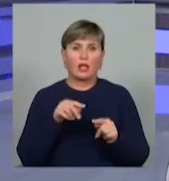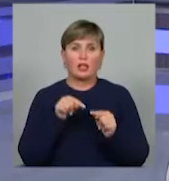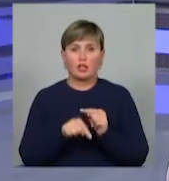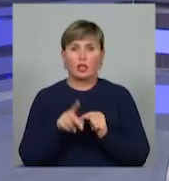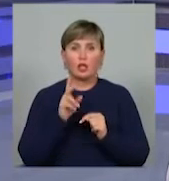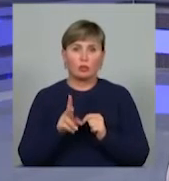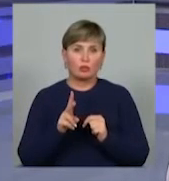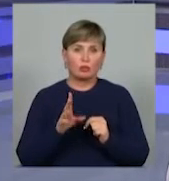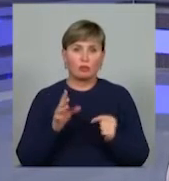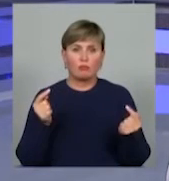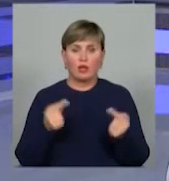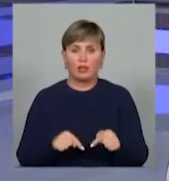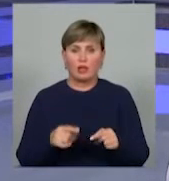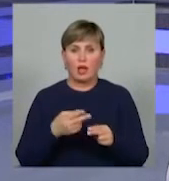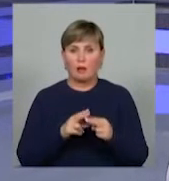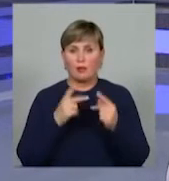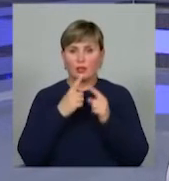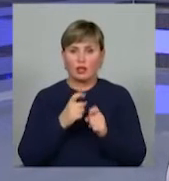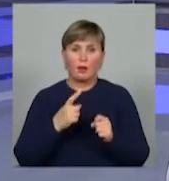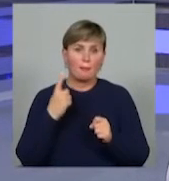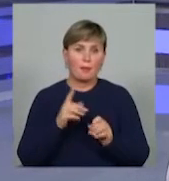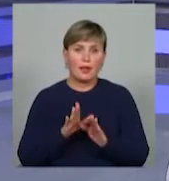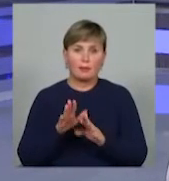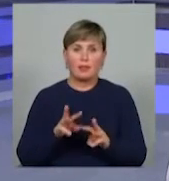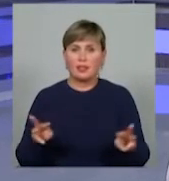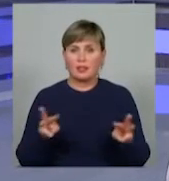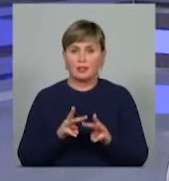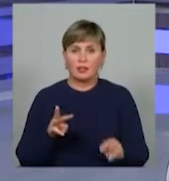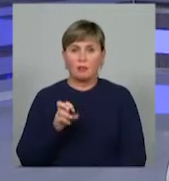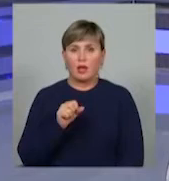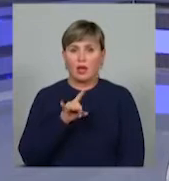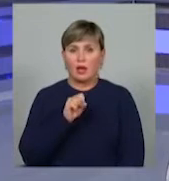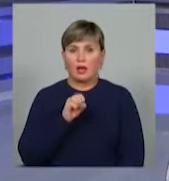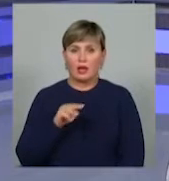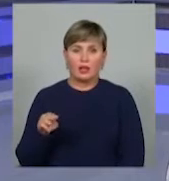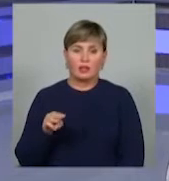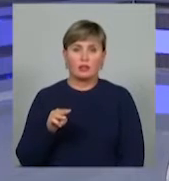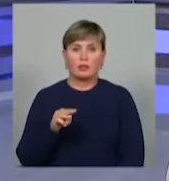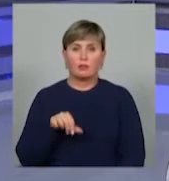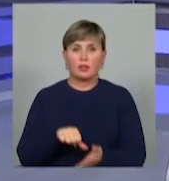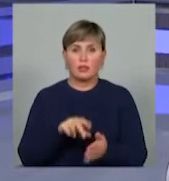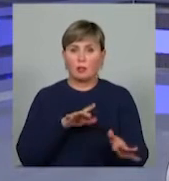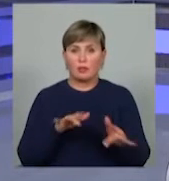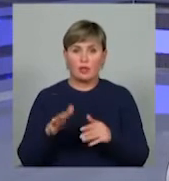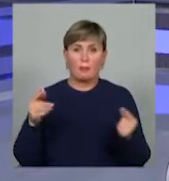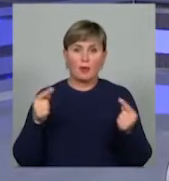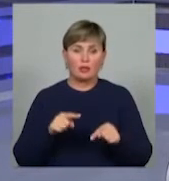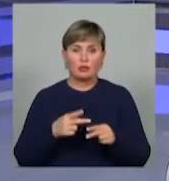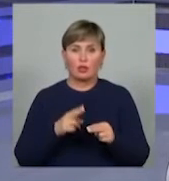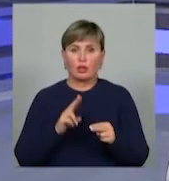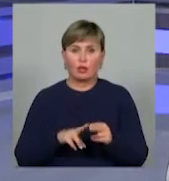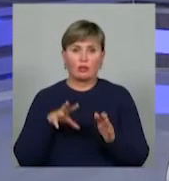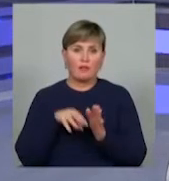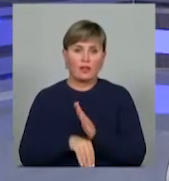признан банкротом об этом сообщил первый вице-министр страны марат султан газиев он представил процедуры банкротства которые в